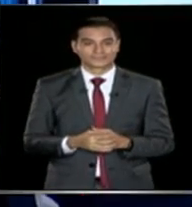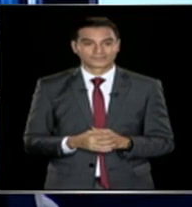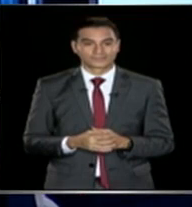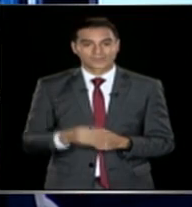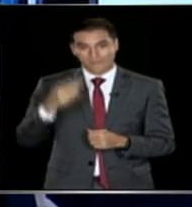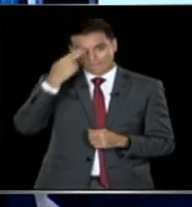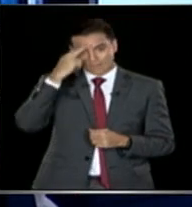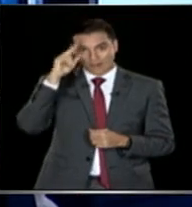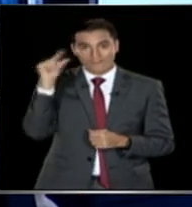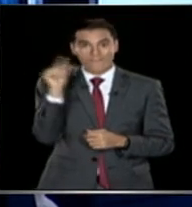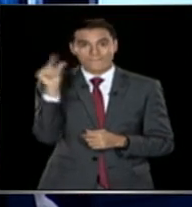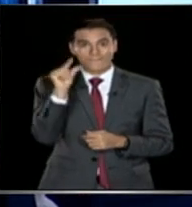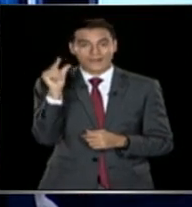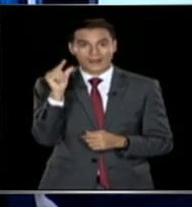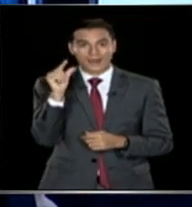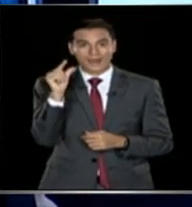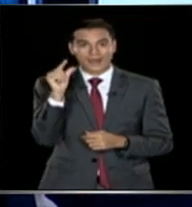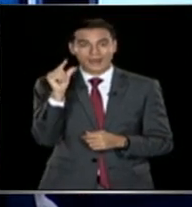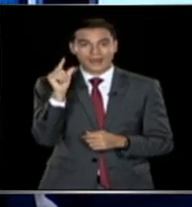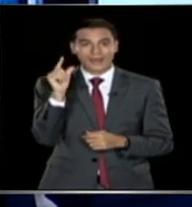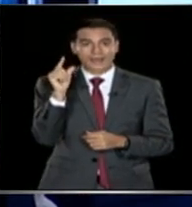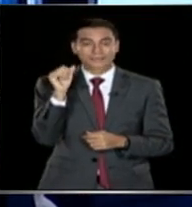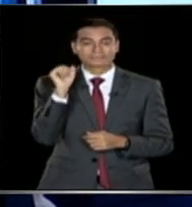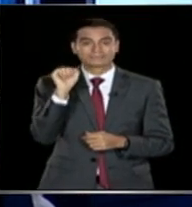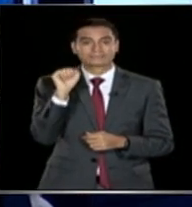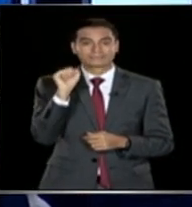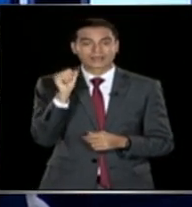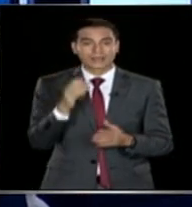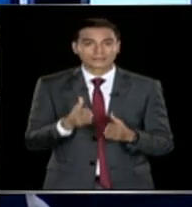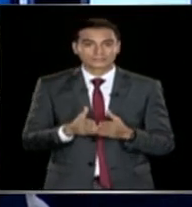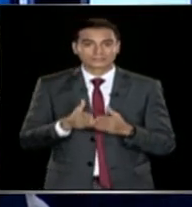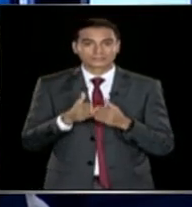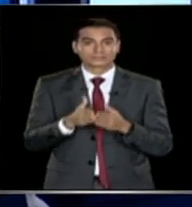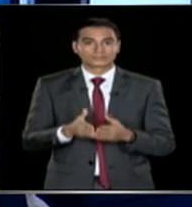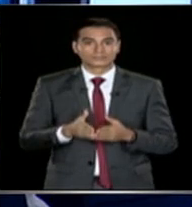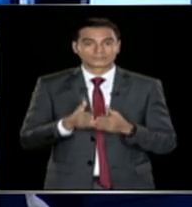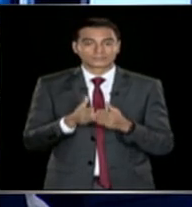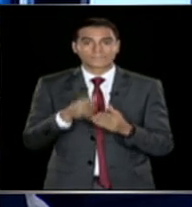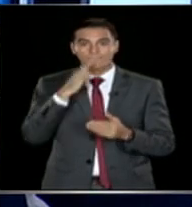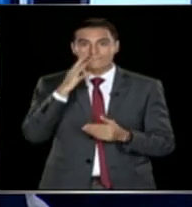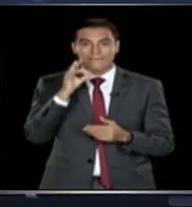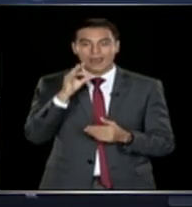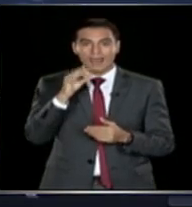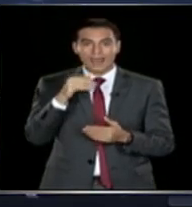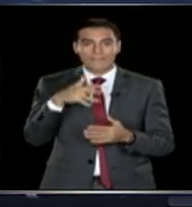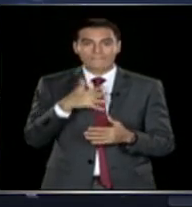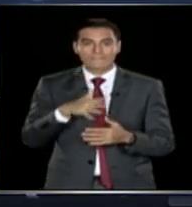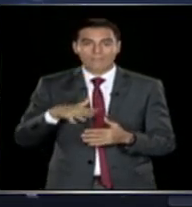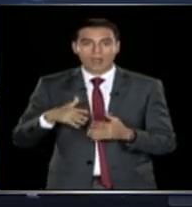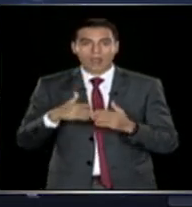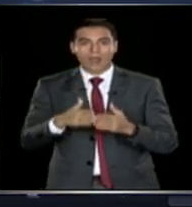ما هي القناة الملاحية التي تم افتتاحها في مصر عام 2015؟